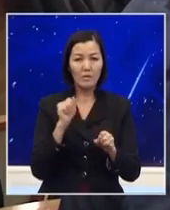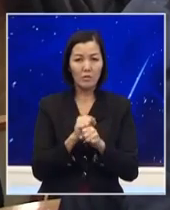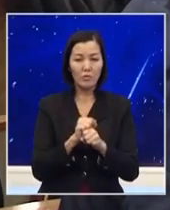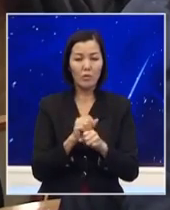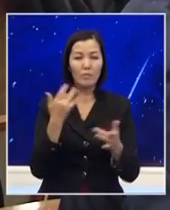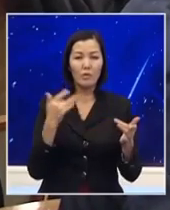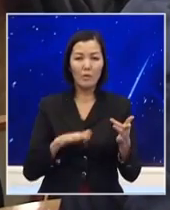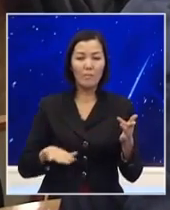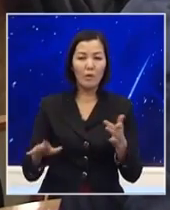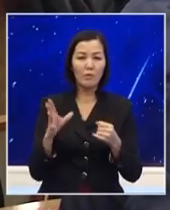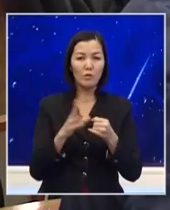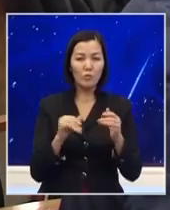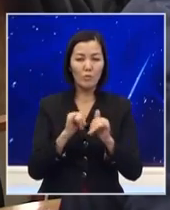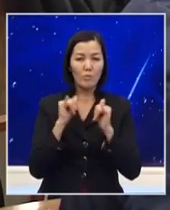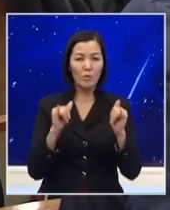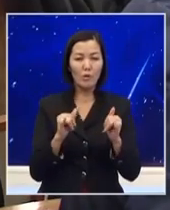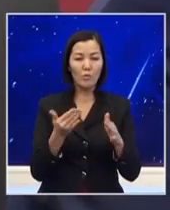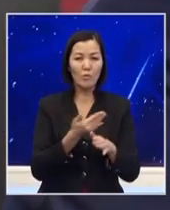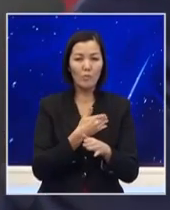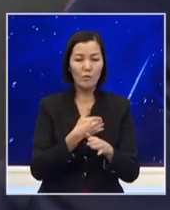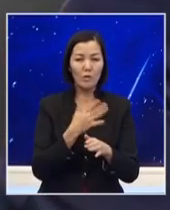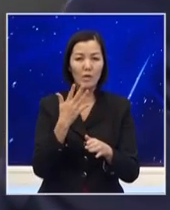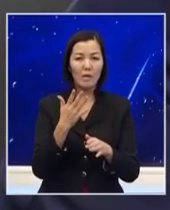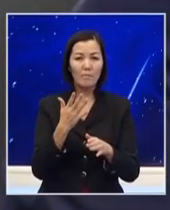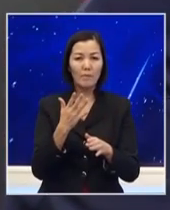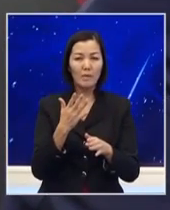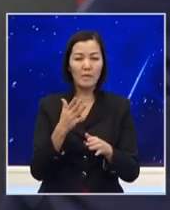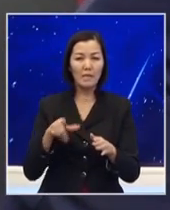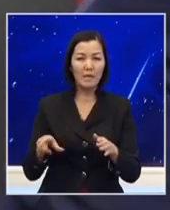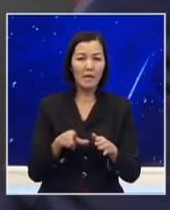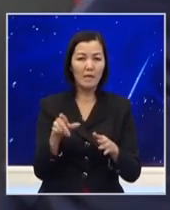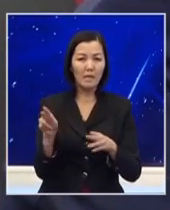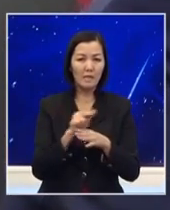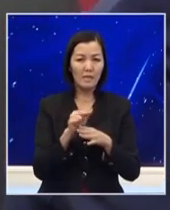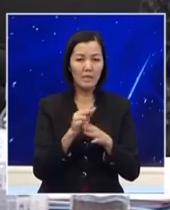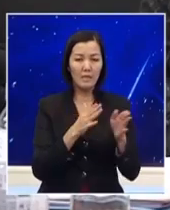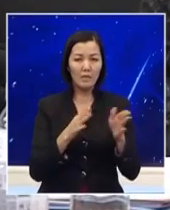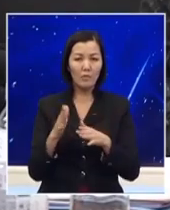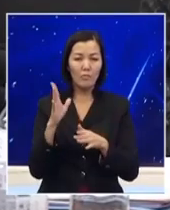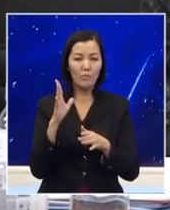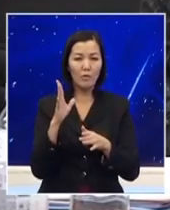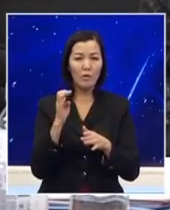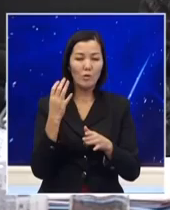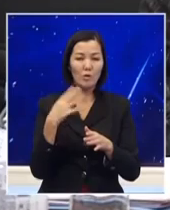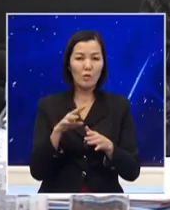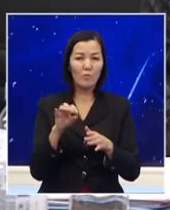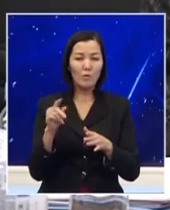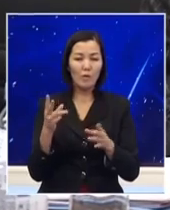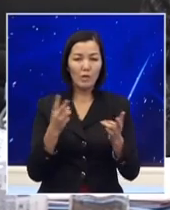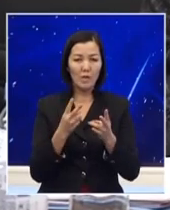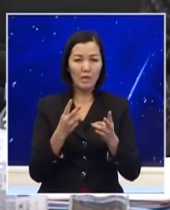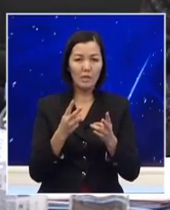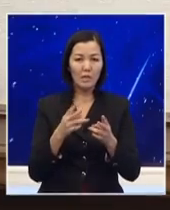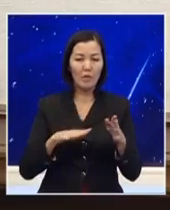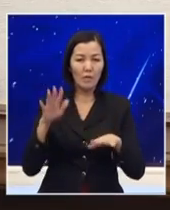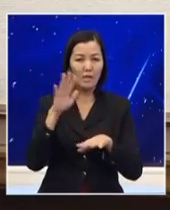Жамбыл ауданы суармалы алқапты ұлғайтуға мұқтаж. Ол үшін 5 магистральды каналды реттеу қажет. 450 миллион теңге қаражат керек. Мұнан бөлек аудан